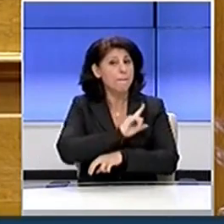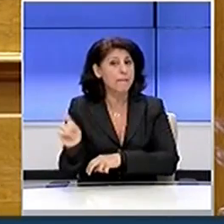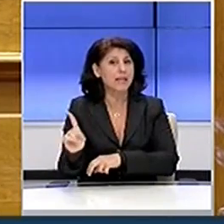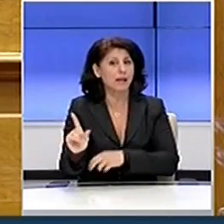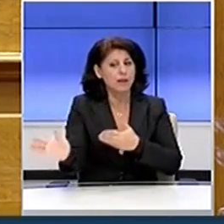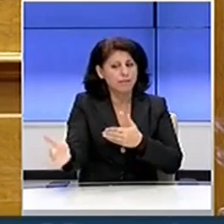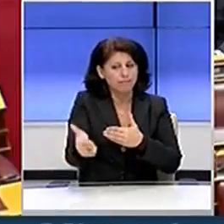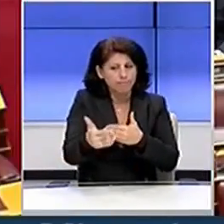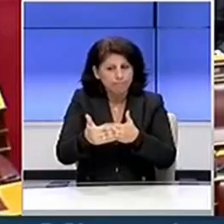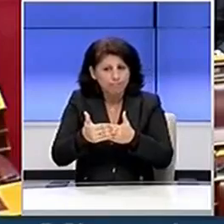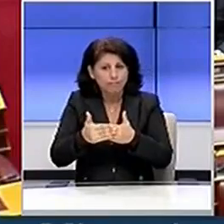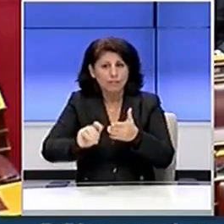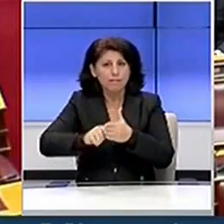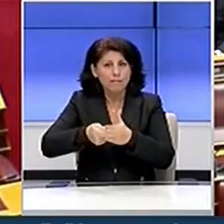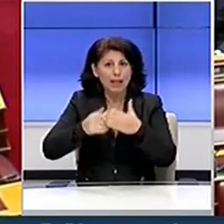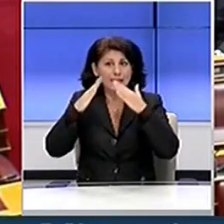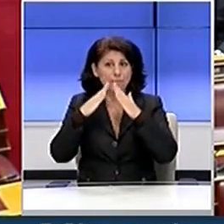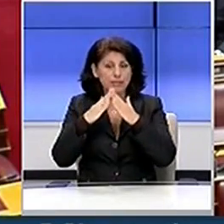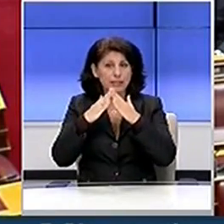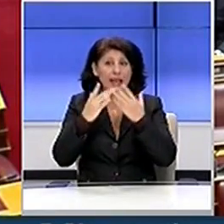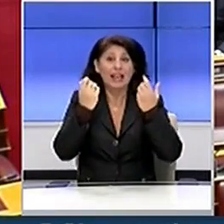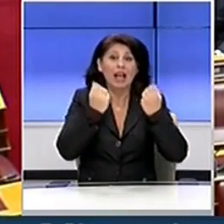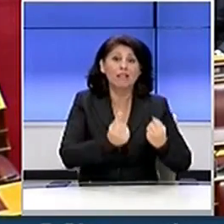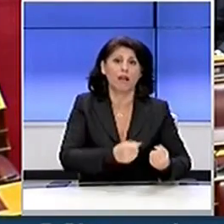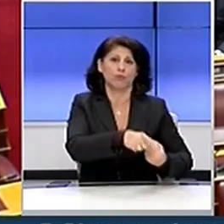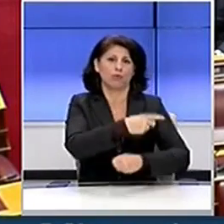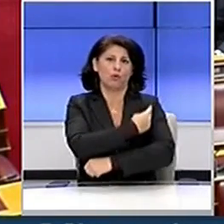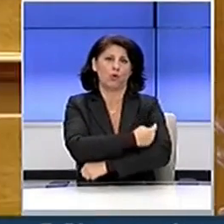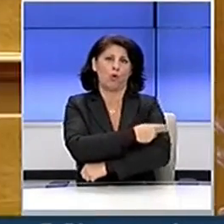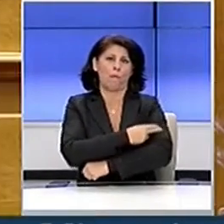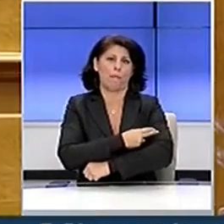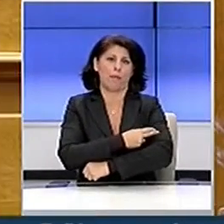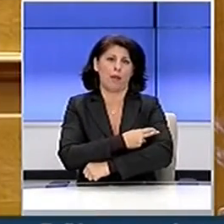του ιού. Για να αντέξουν τα νοσοκομεία μας, τα οποία